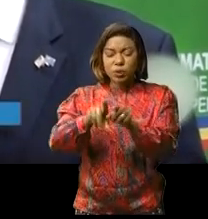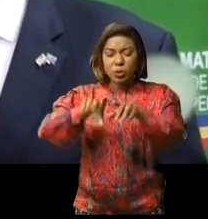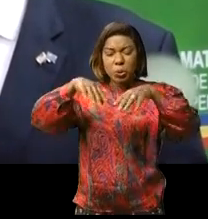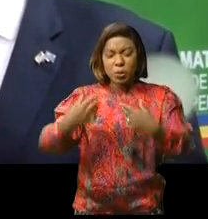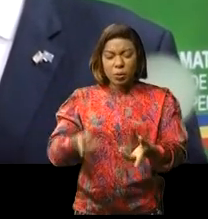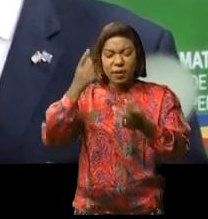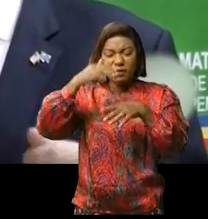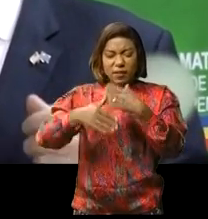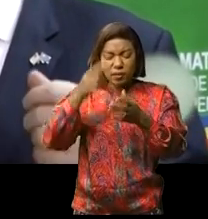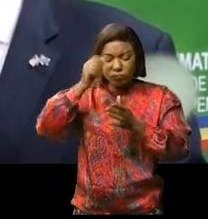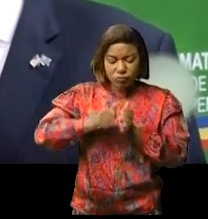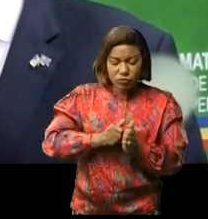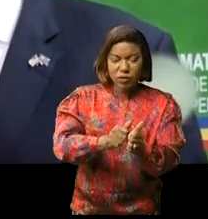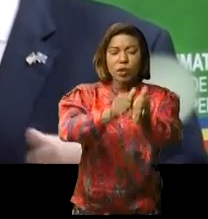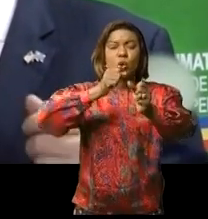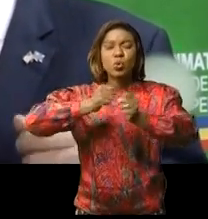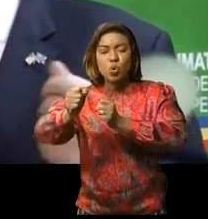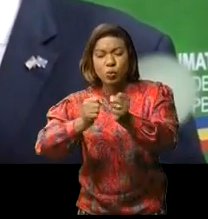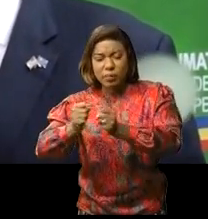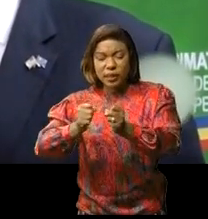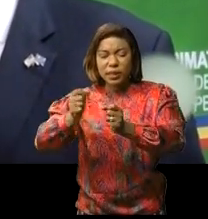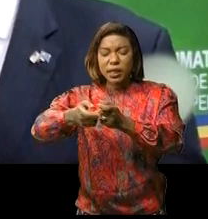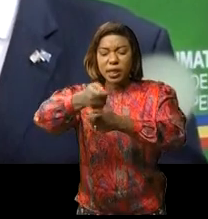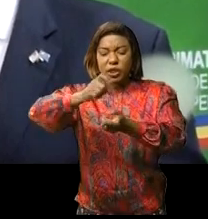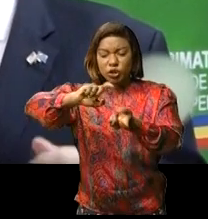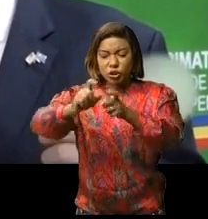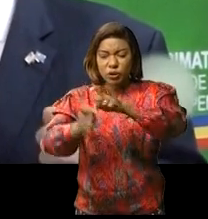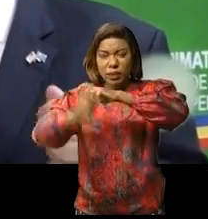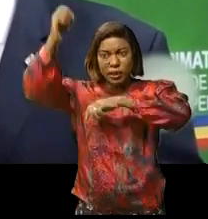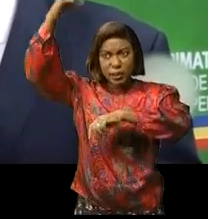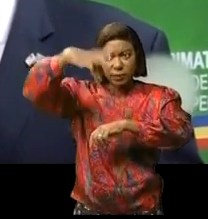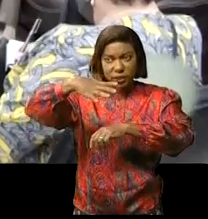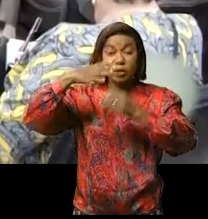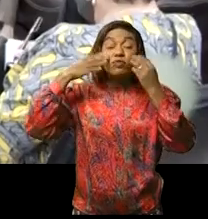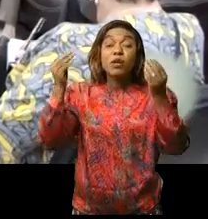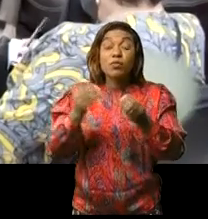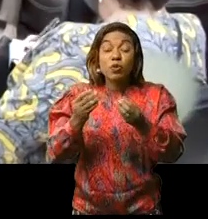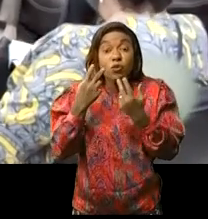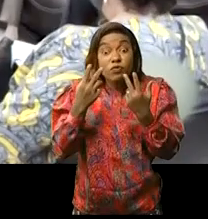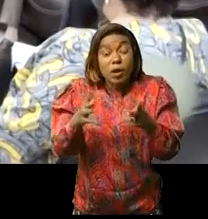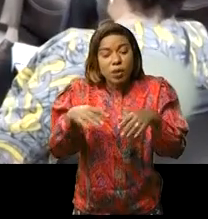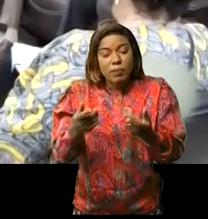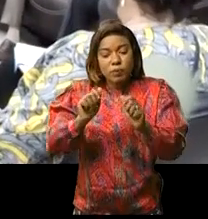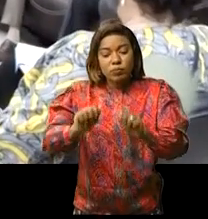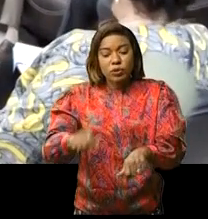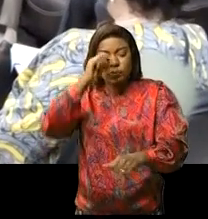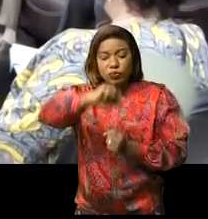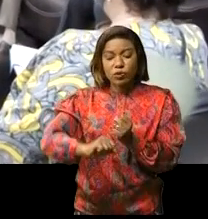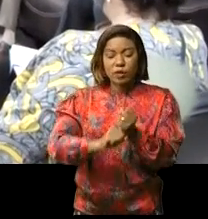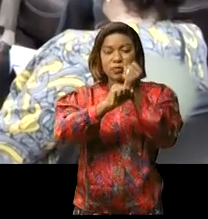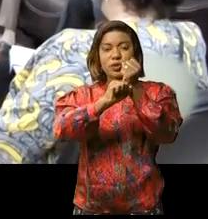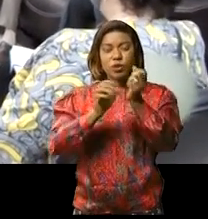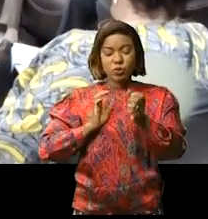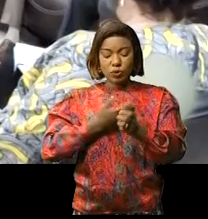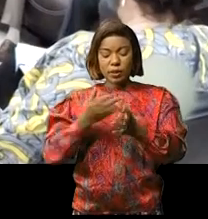des avances pour combattre les changements climatiques et de voir quelles sont les possibilités pour renforcer